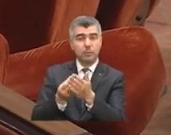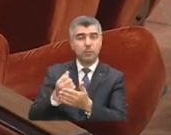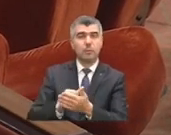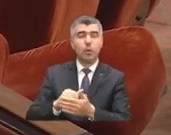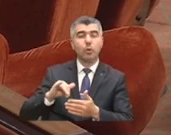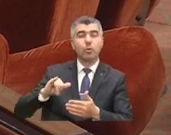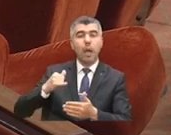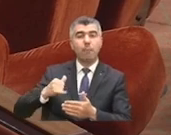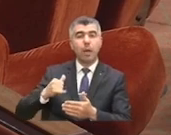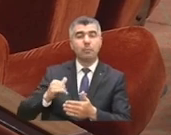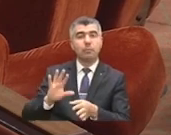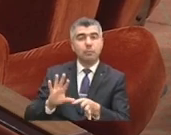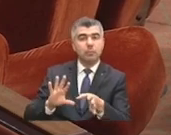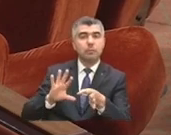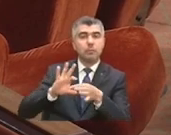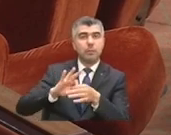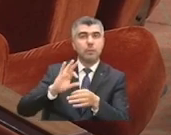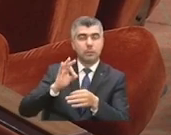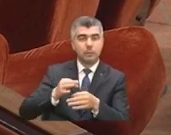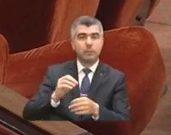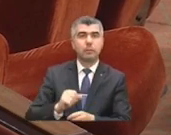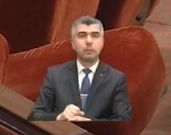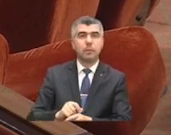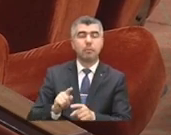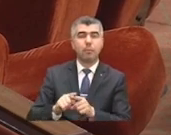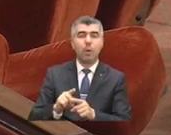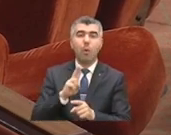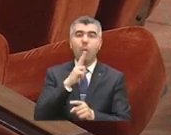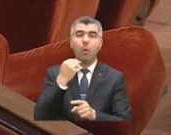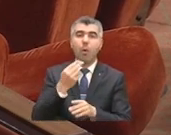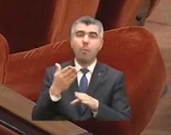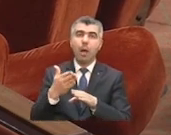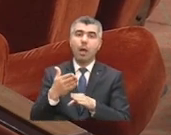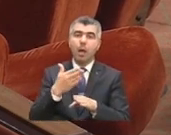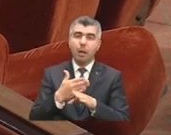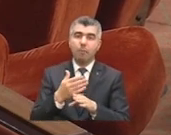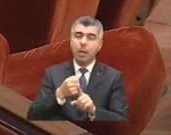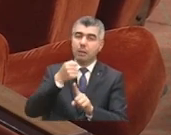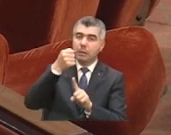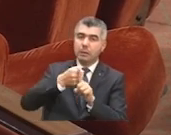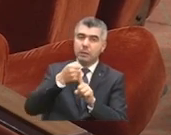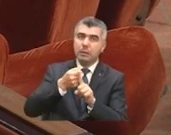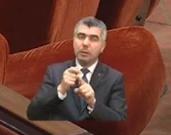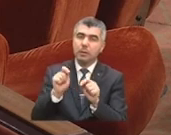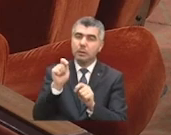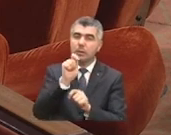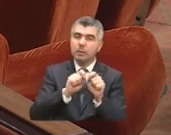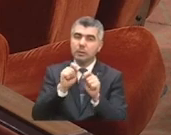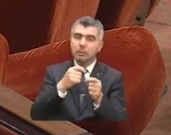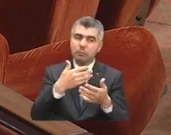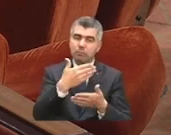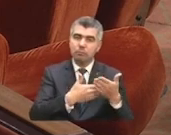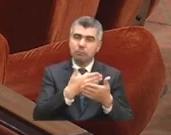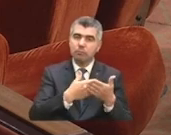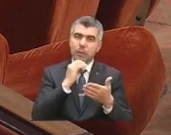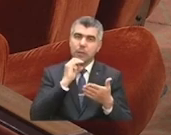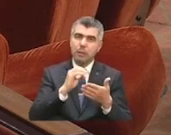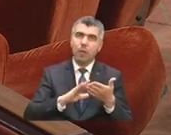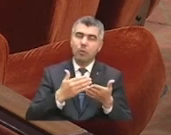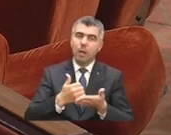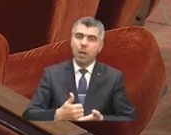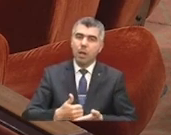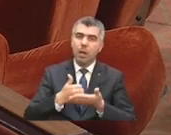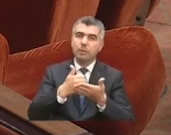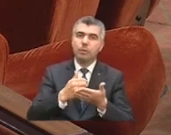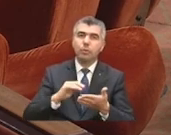الشباب انخرط، نعم سيد نائب، في إحدى الولايات الحكومية السابقة في جهود رامية إلى إعداد إطار موحد للخدمات القطاعية المقدمة